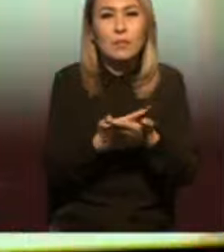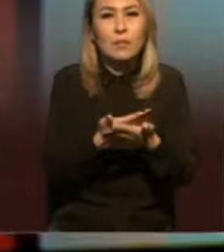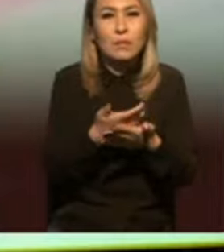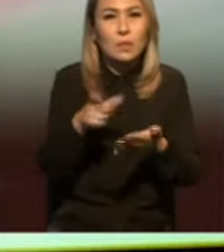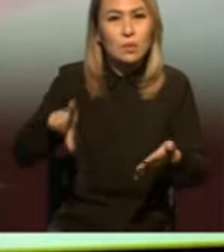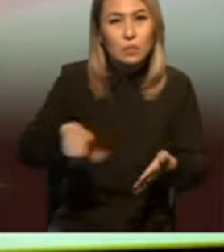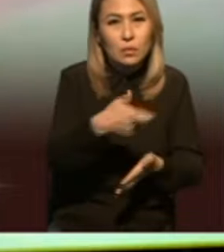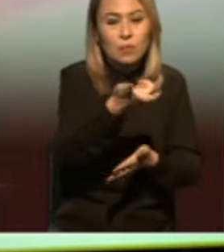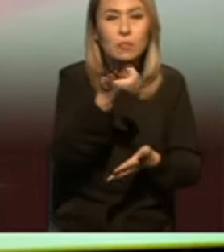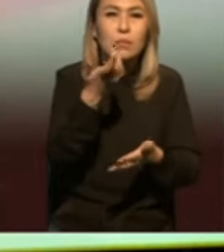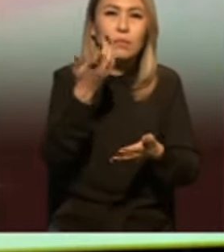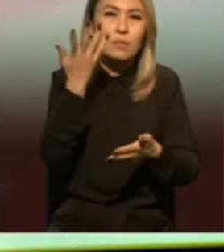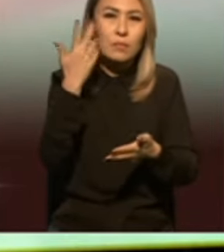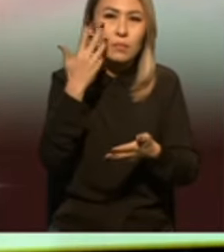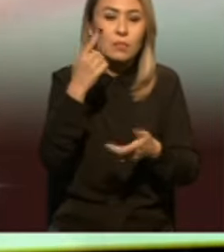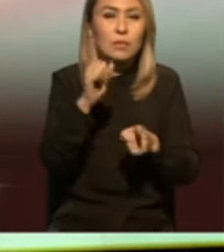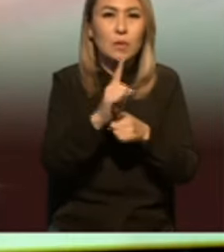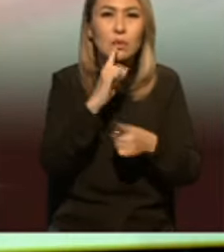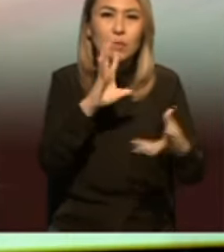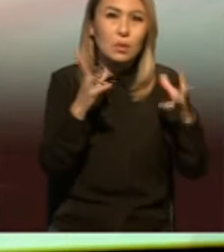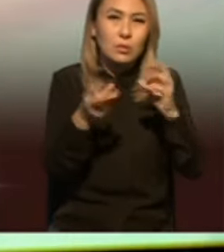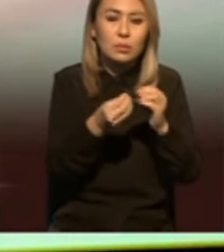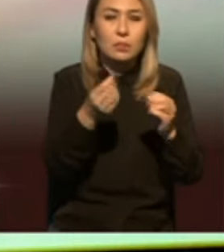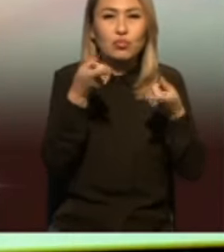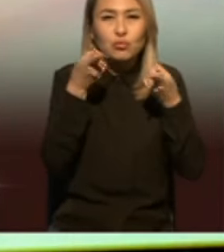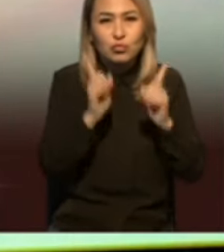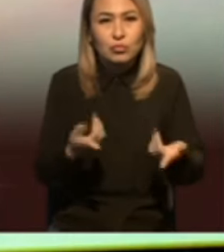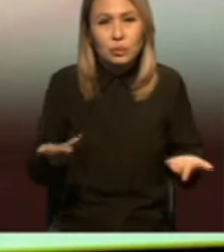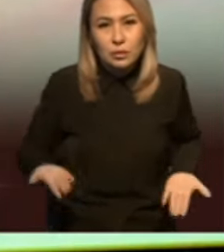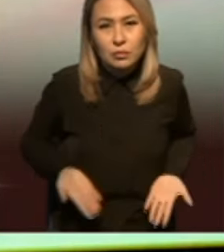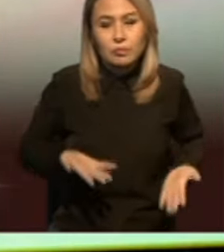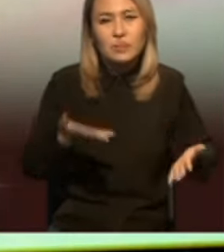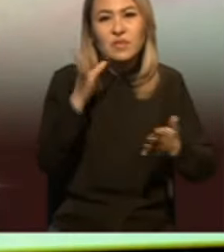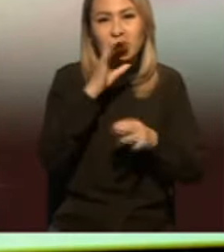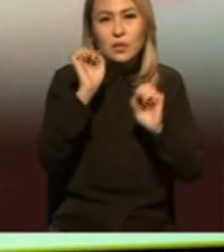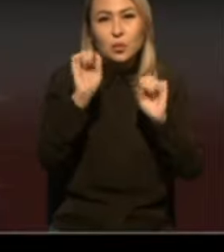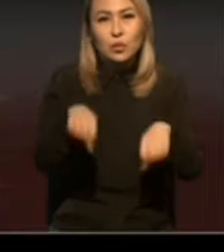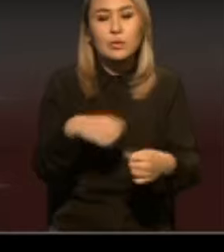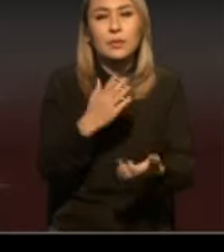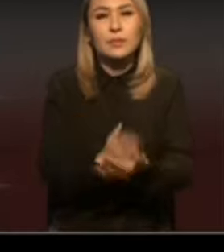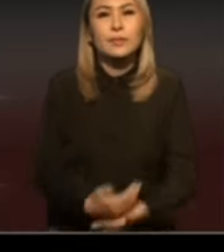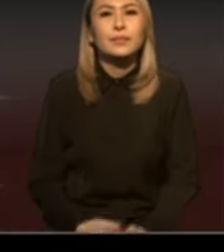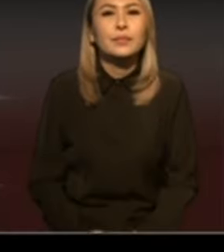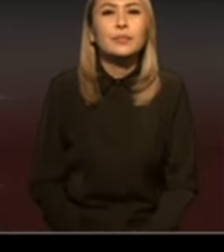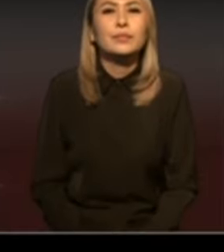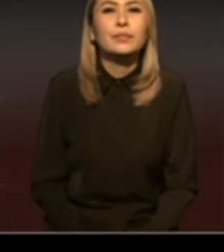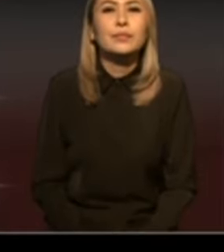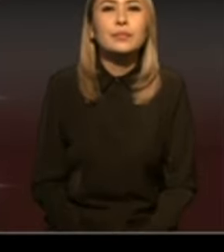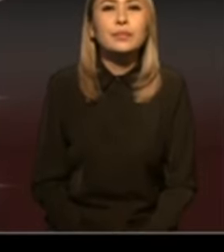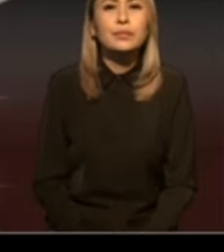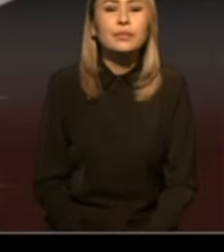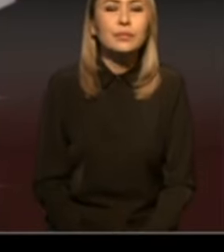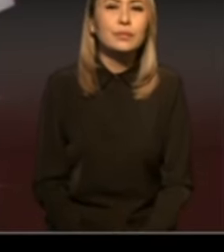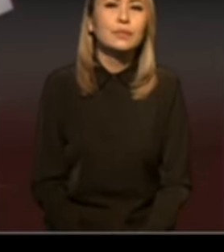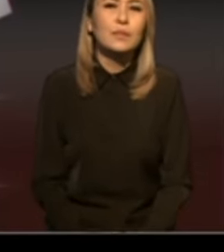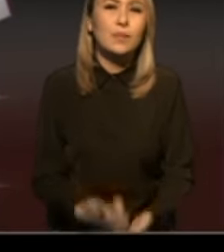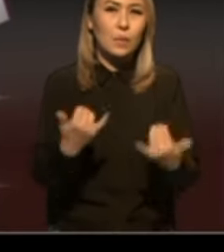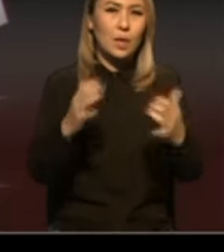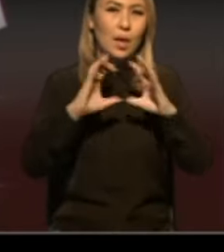болып тұр. Ашық ашылатын түркілдесті нағыз интеграцияға түсетін жақсы мүмкіндік болып отыр деп сенімдемін. Рахмет. Мынау